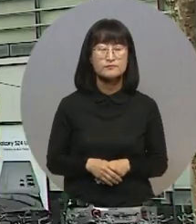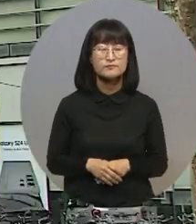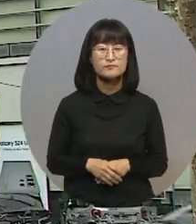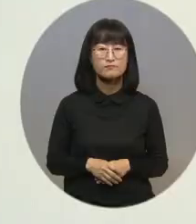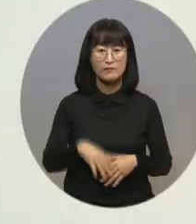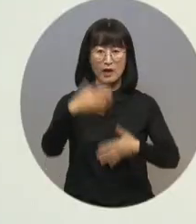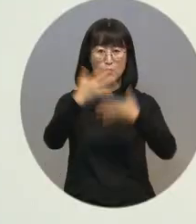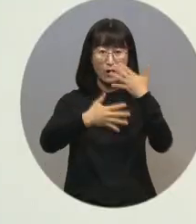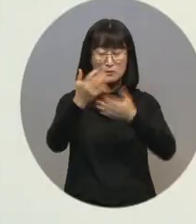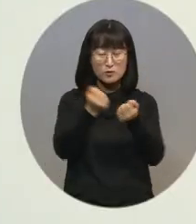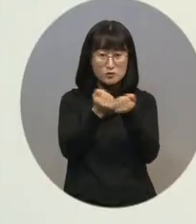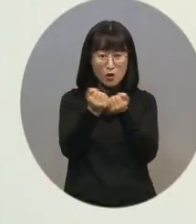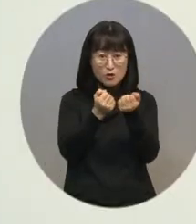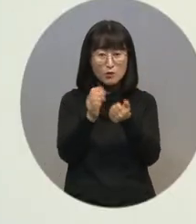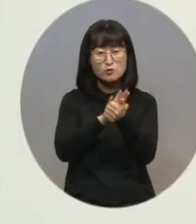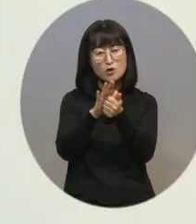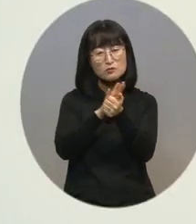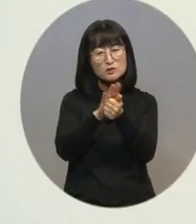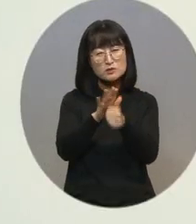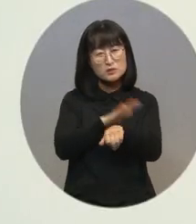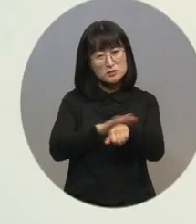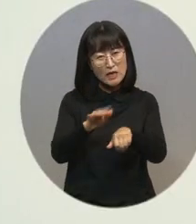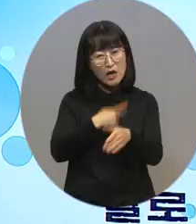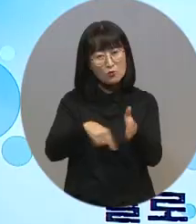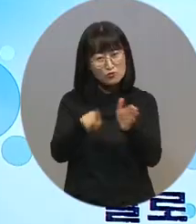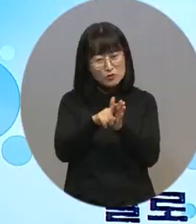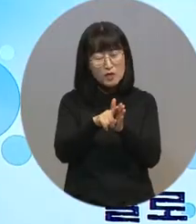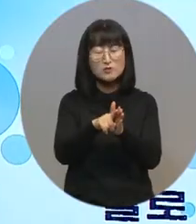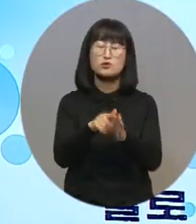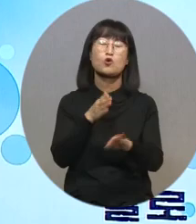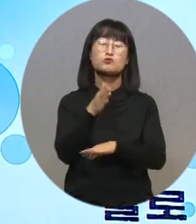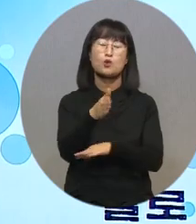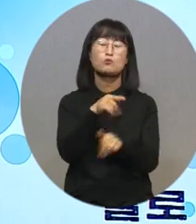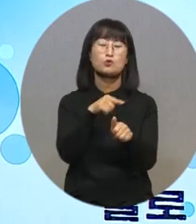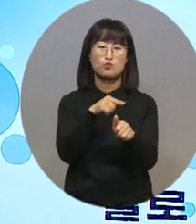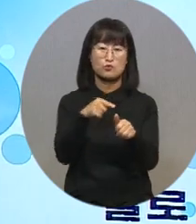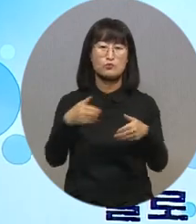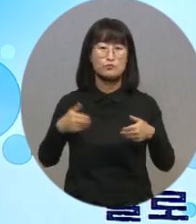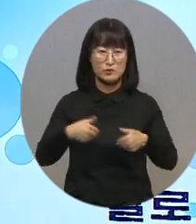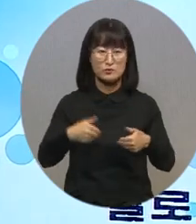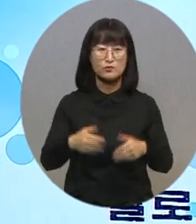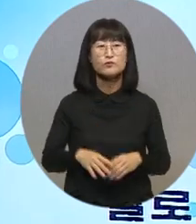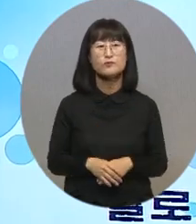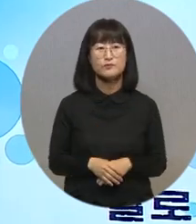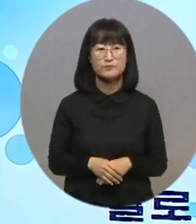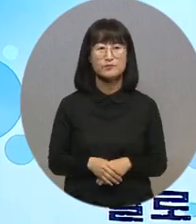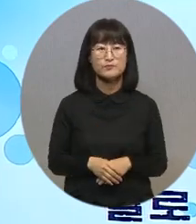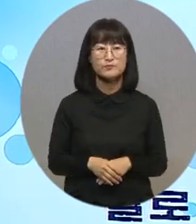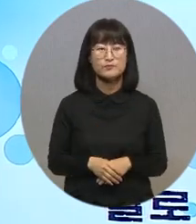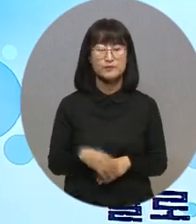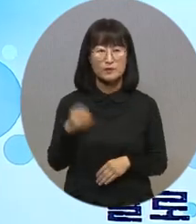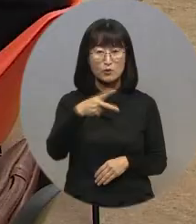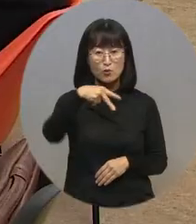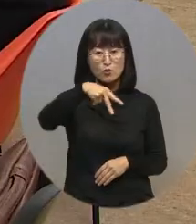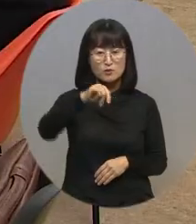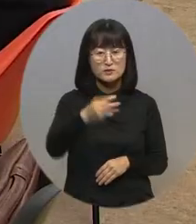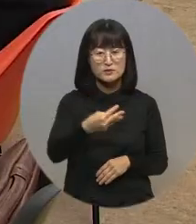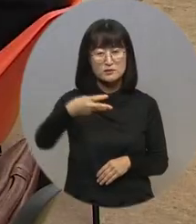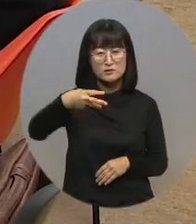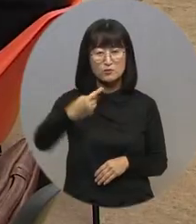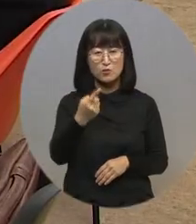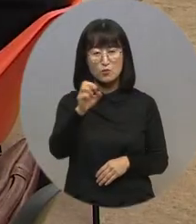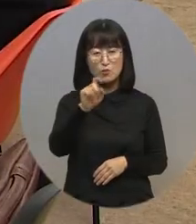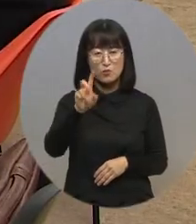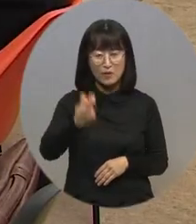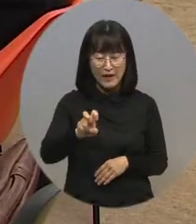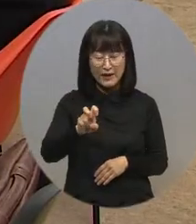화면 해설 서비스를 제대로 하기 위해서는 전문적인 교육이 필요합니다. 아울러 실로암 시각장애인